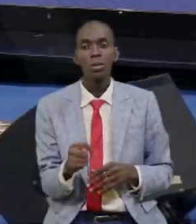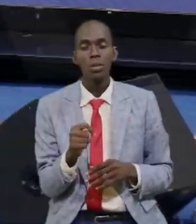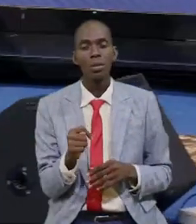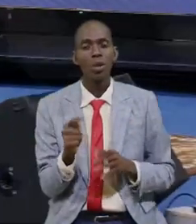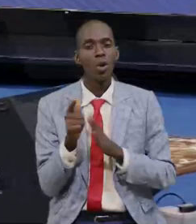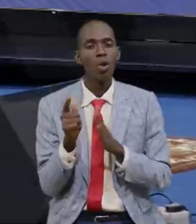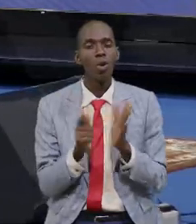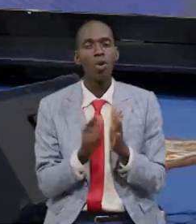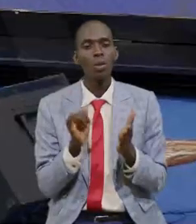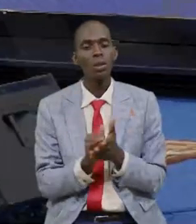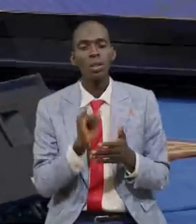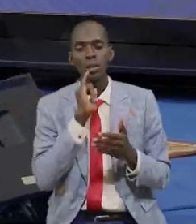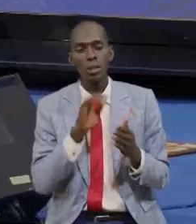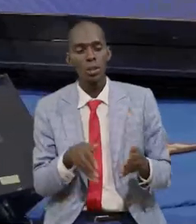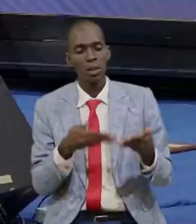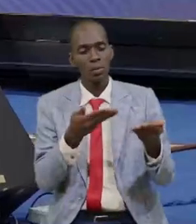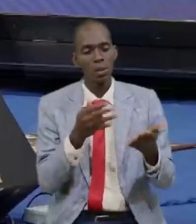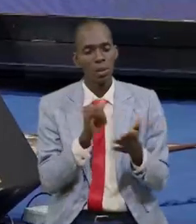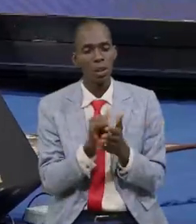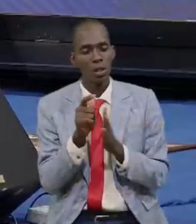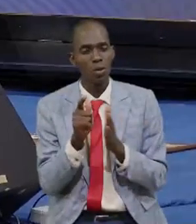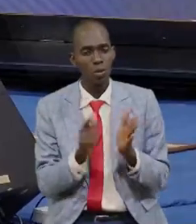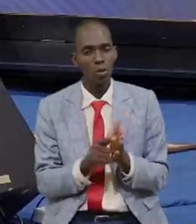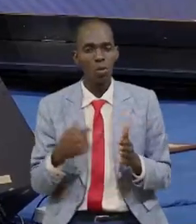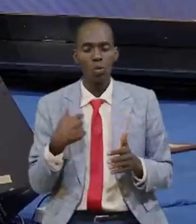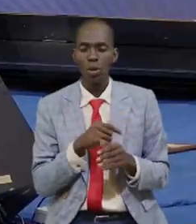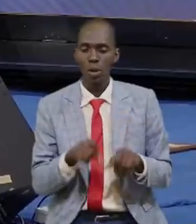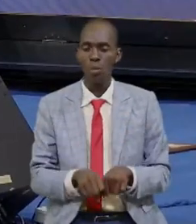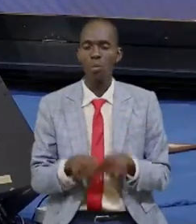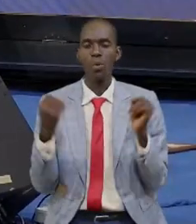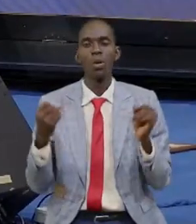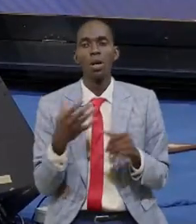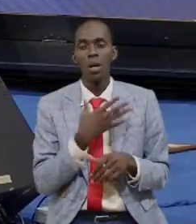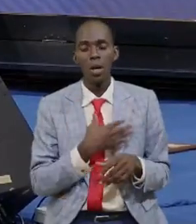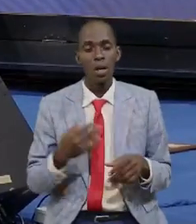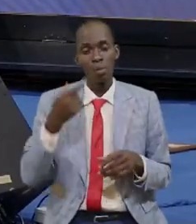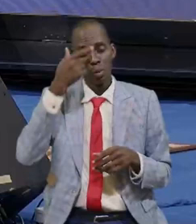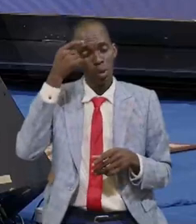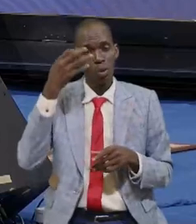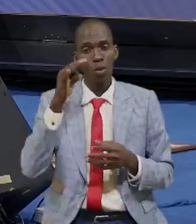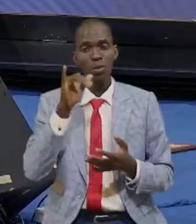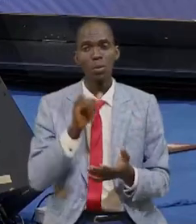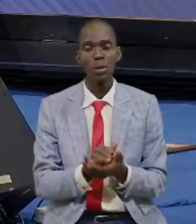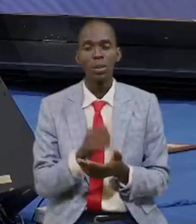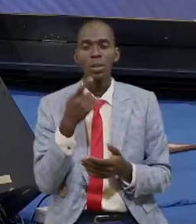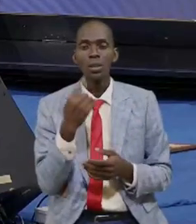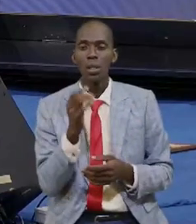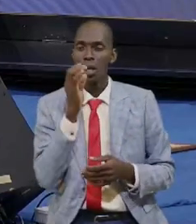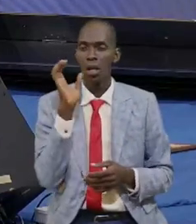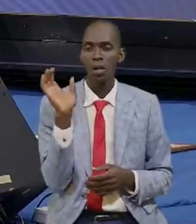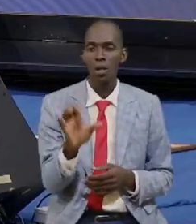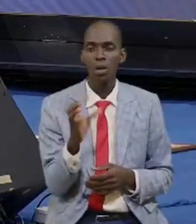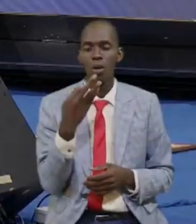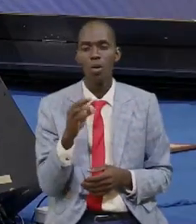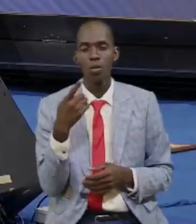La loi qui a été donnée et nous avons violé la loi à cause de cela. La malédiction de